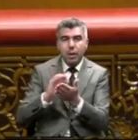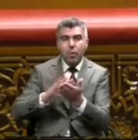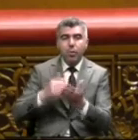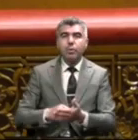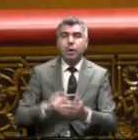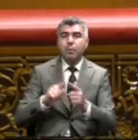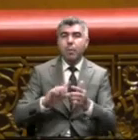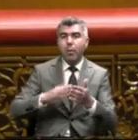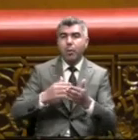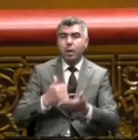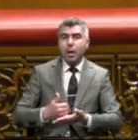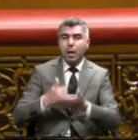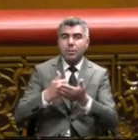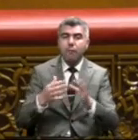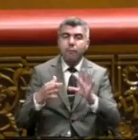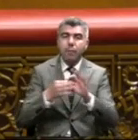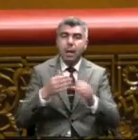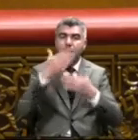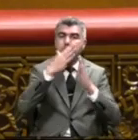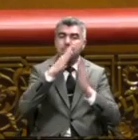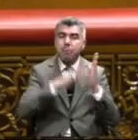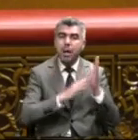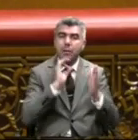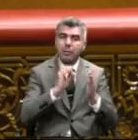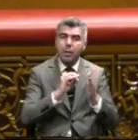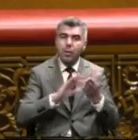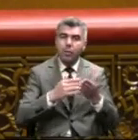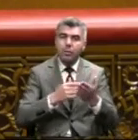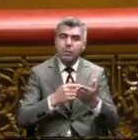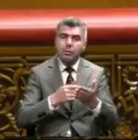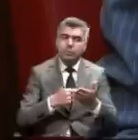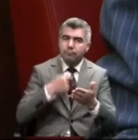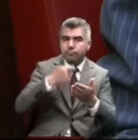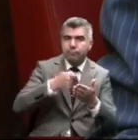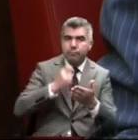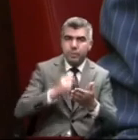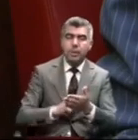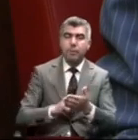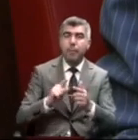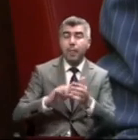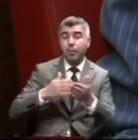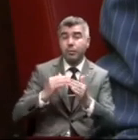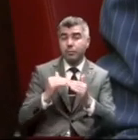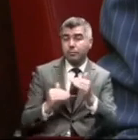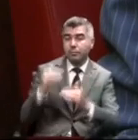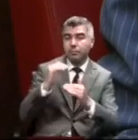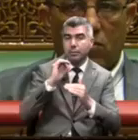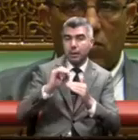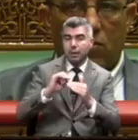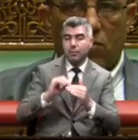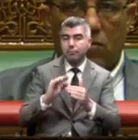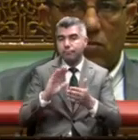لسيول المدعى على بنك المغرب كمورد مالي لتمويل ديون الخارجيه كما بلغت تضخم مستويات غير مسبوقه